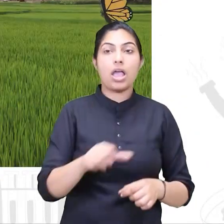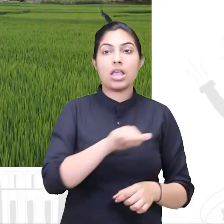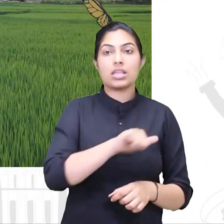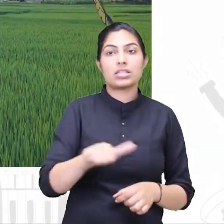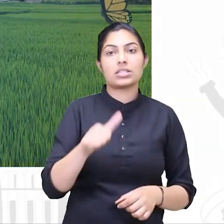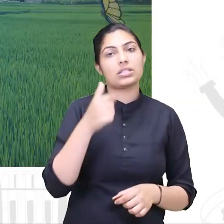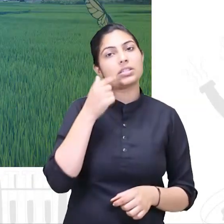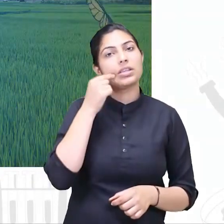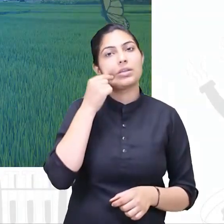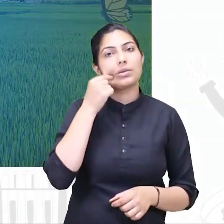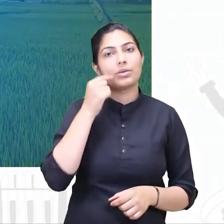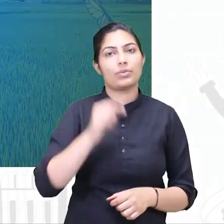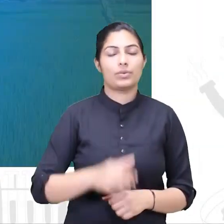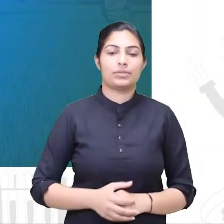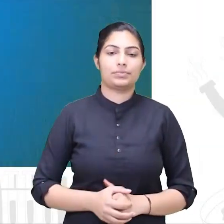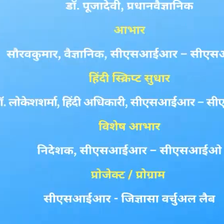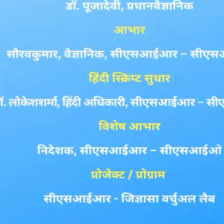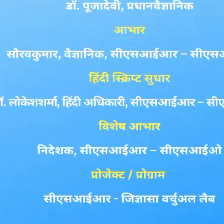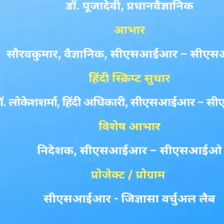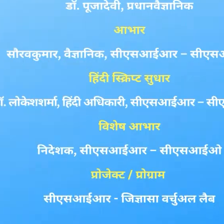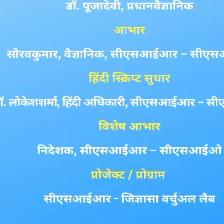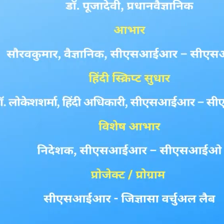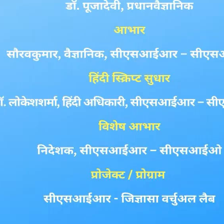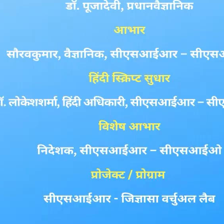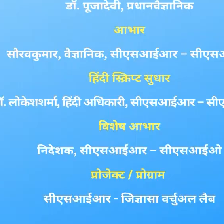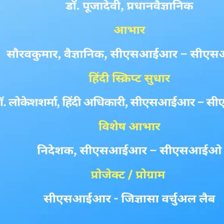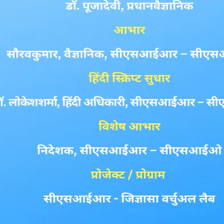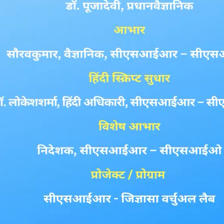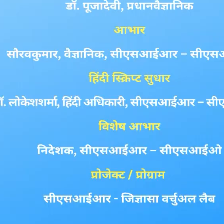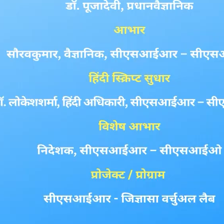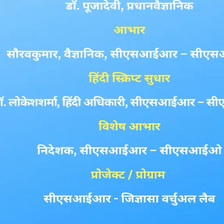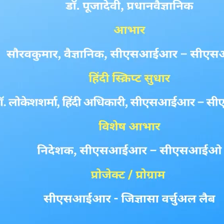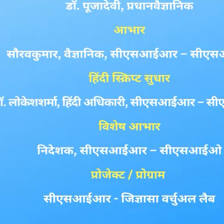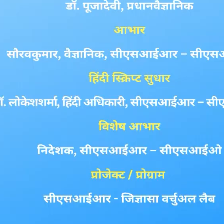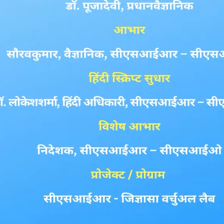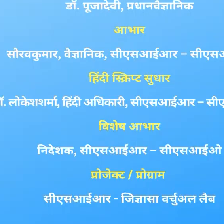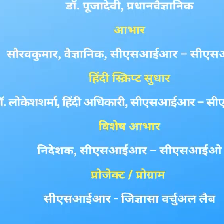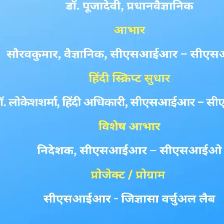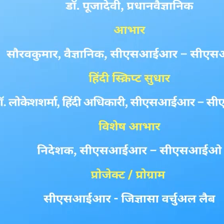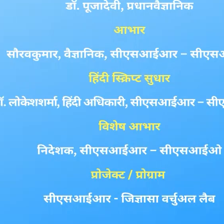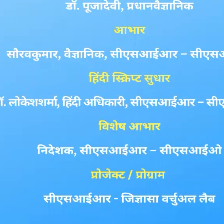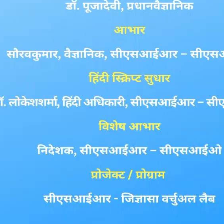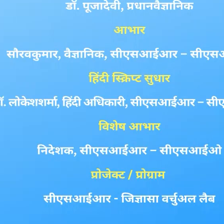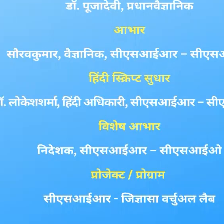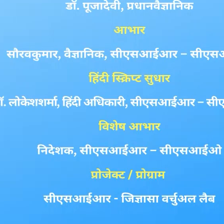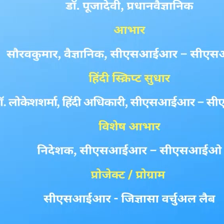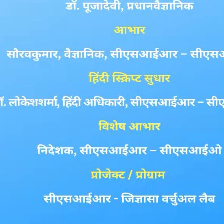लिए पोषक तत्वों की जरूरत होती है।